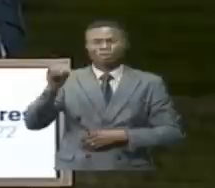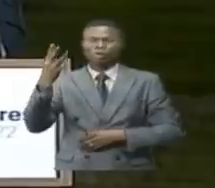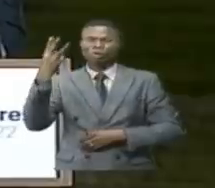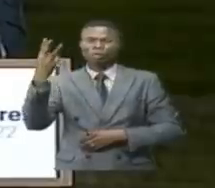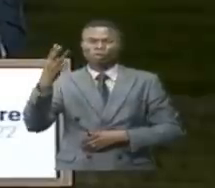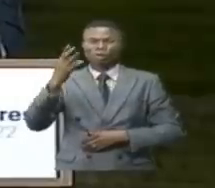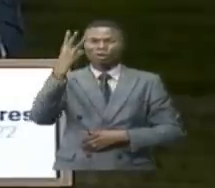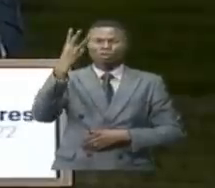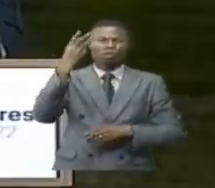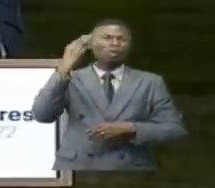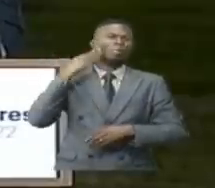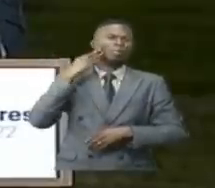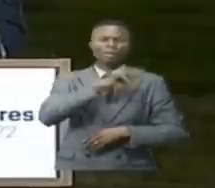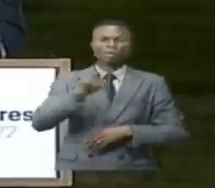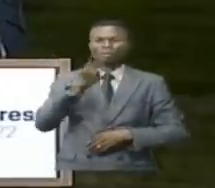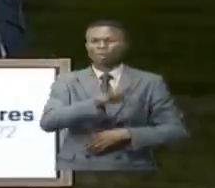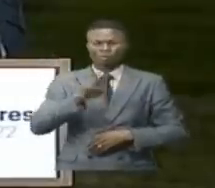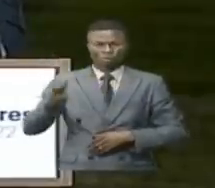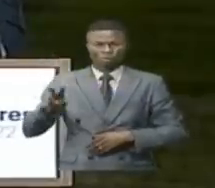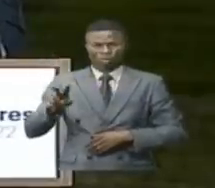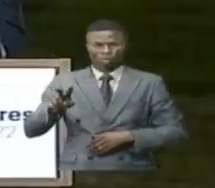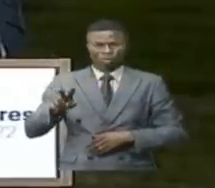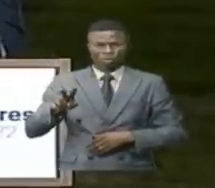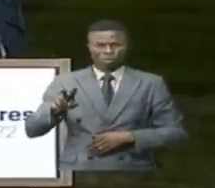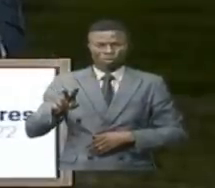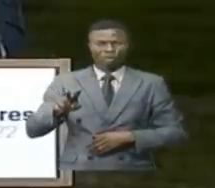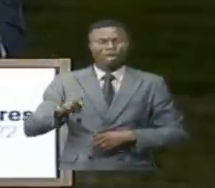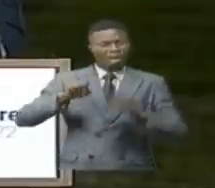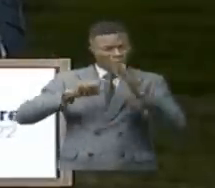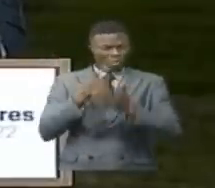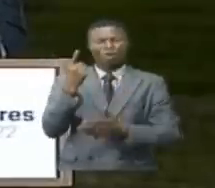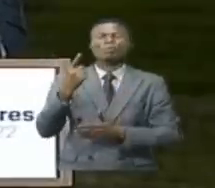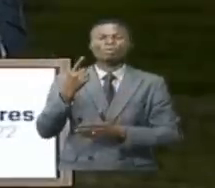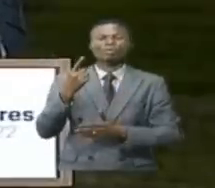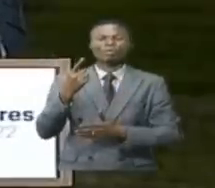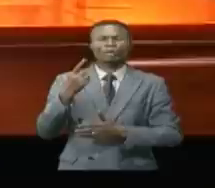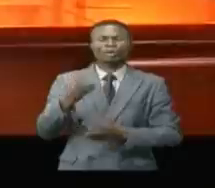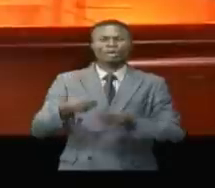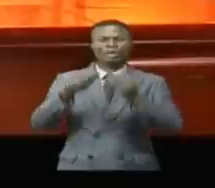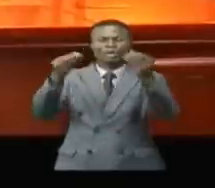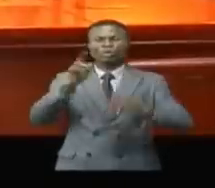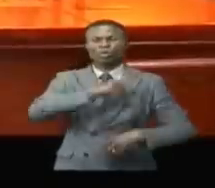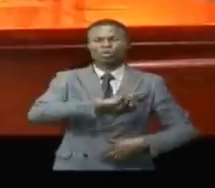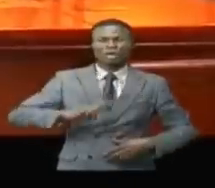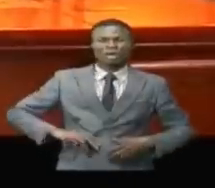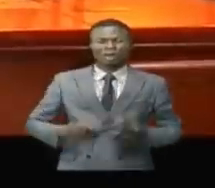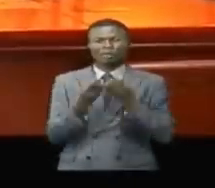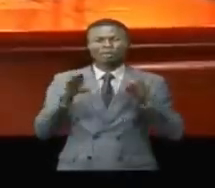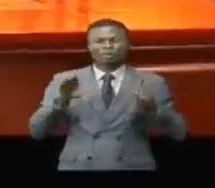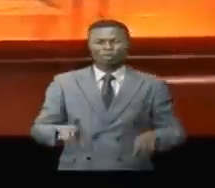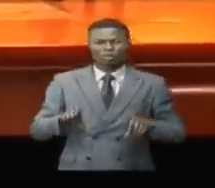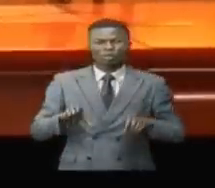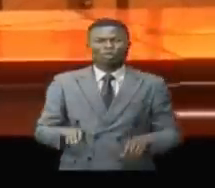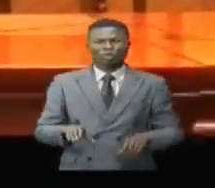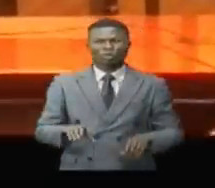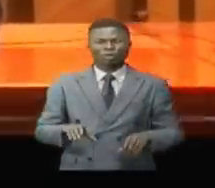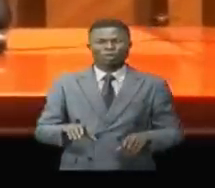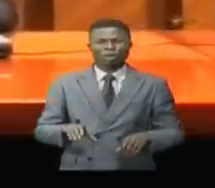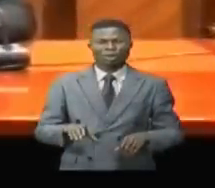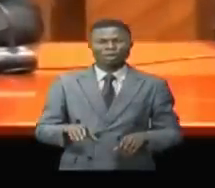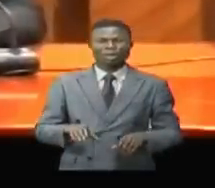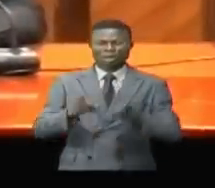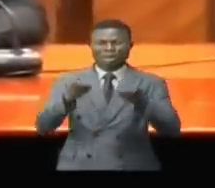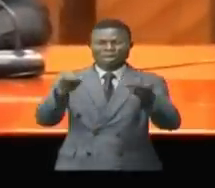du 3 mai 2022, qui, pour la toute première fois, offre à la République démocratique du Congo un